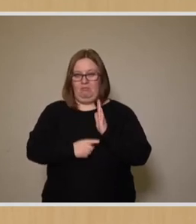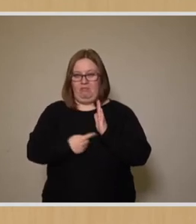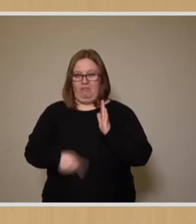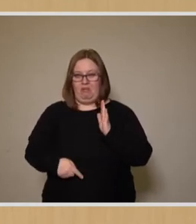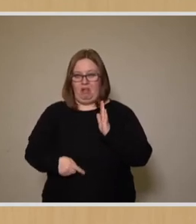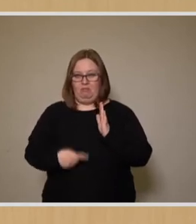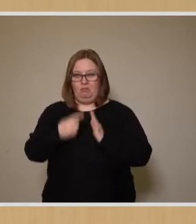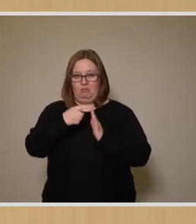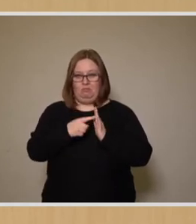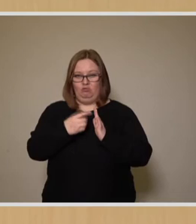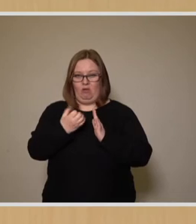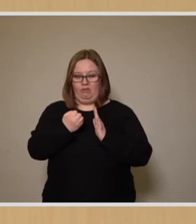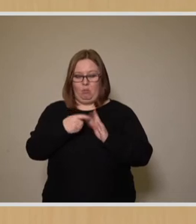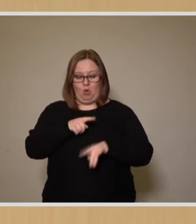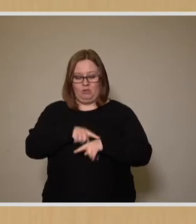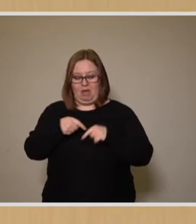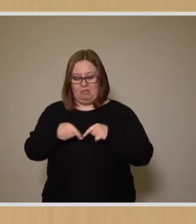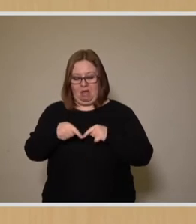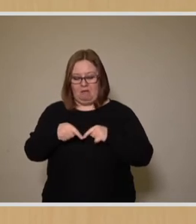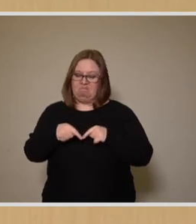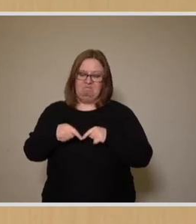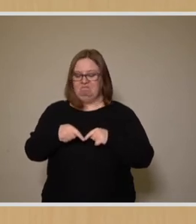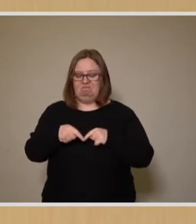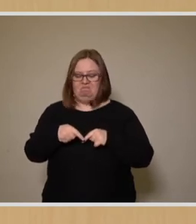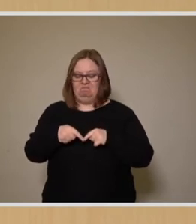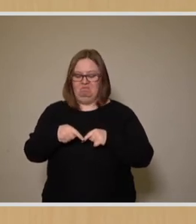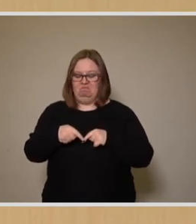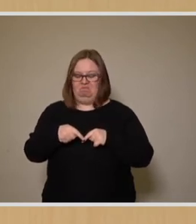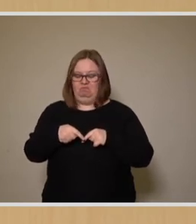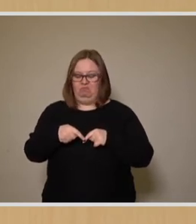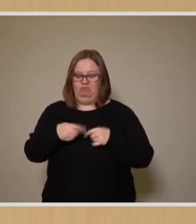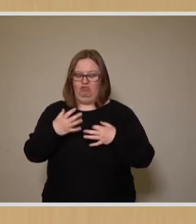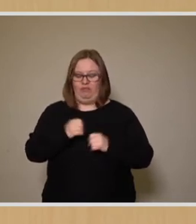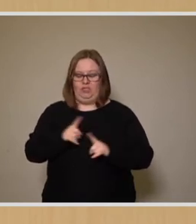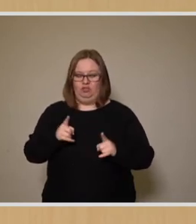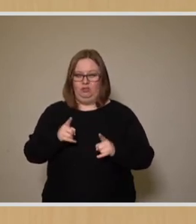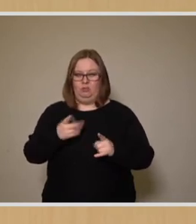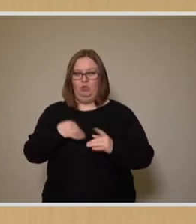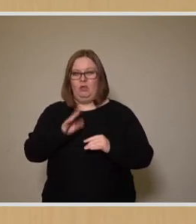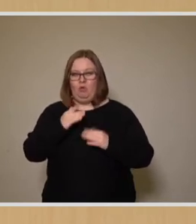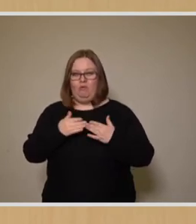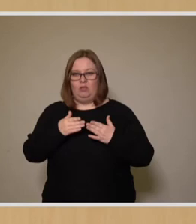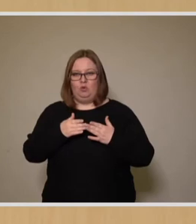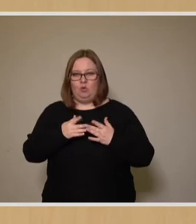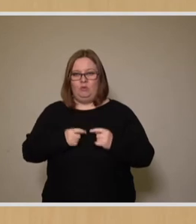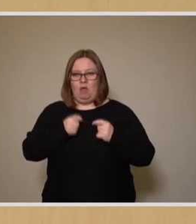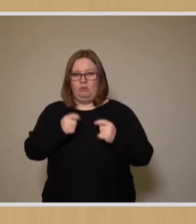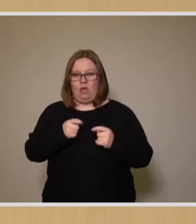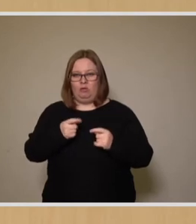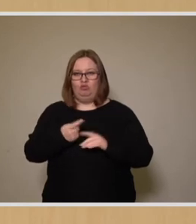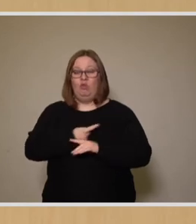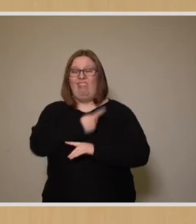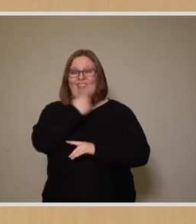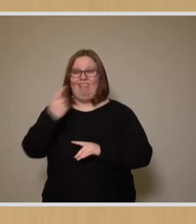besteht die Chance, dass das Thema zeitnah als Anhörung kommt, die ist da eigentlich gleich null. Manche Fraktionsanträge, die weisen mittlerweile Jahresringe